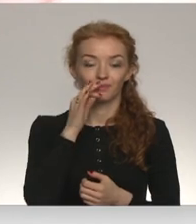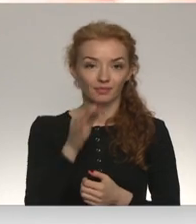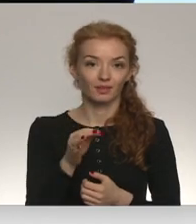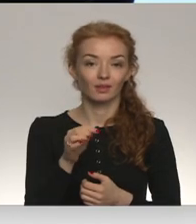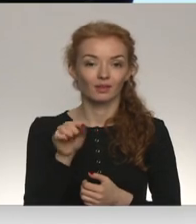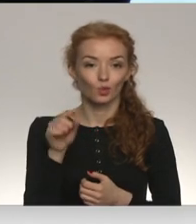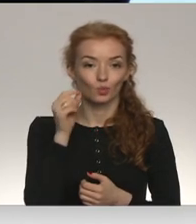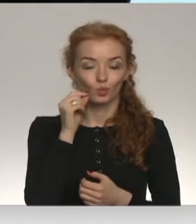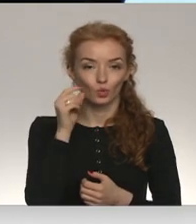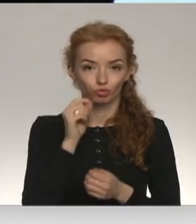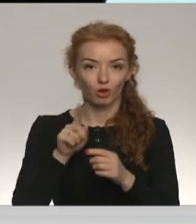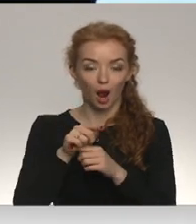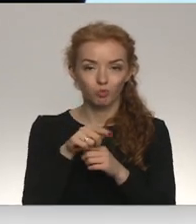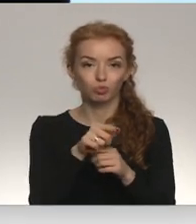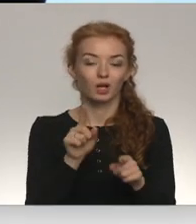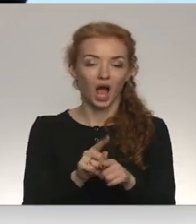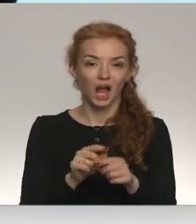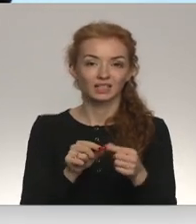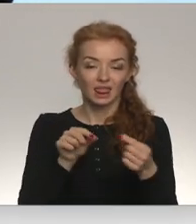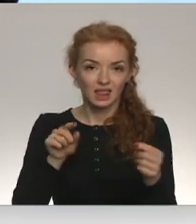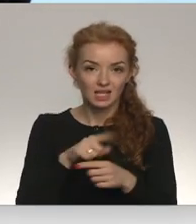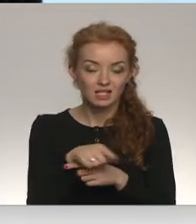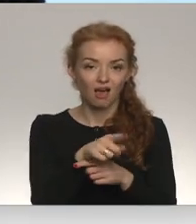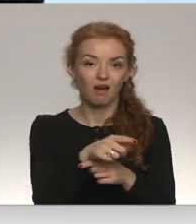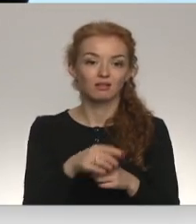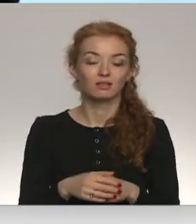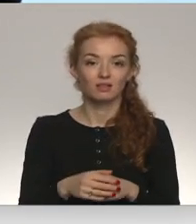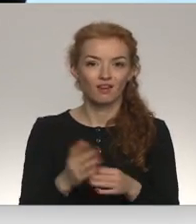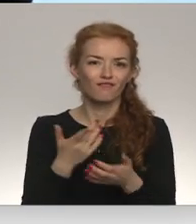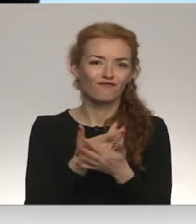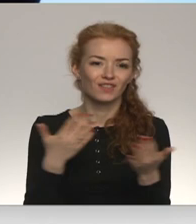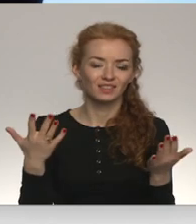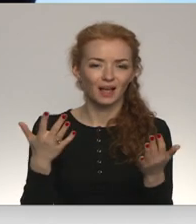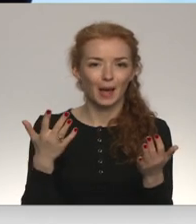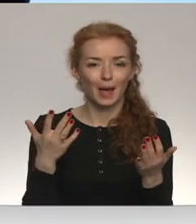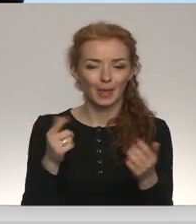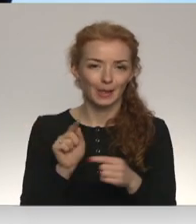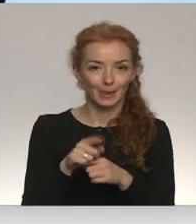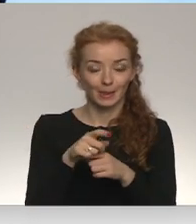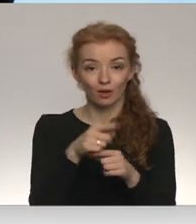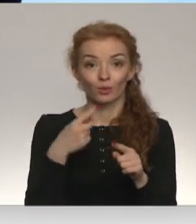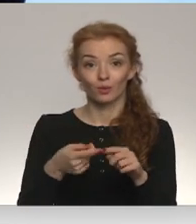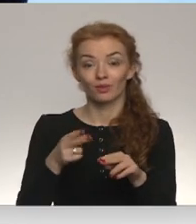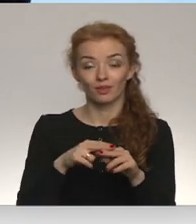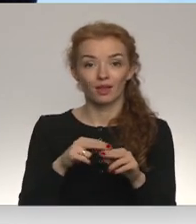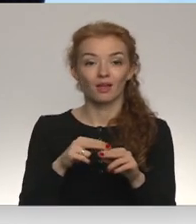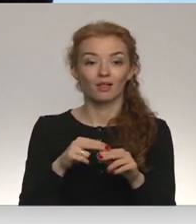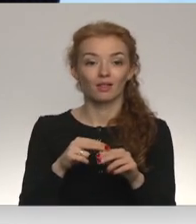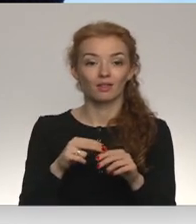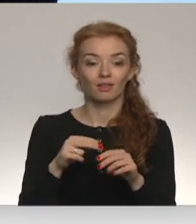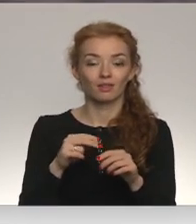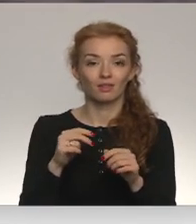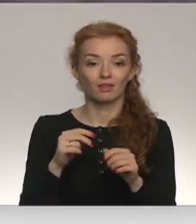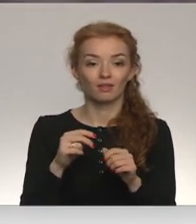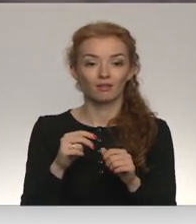variantiņi, varbūt slieciņa derēja motilītes vēl un tā tālāk visācās niansītes. Un davis, ko es neesmu īsti